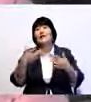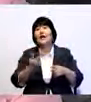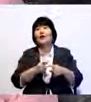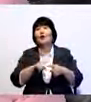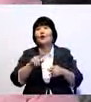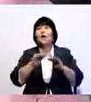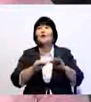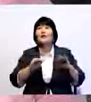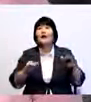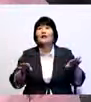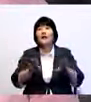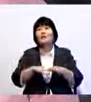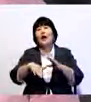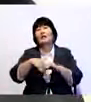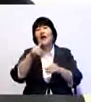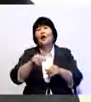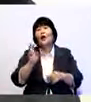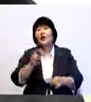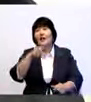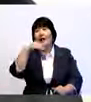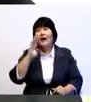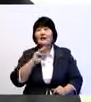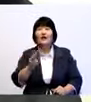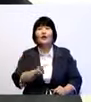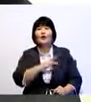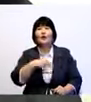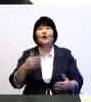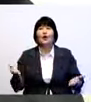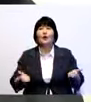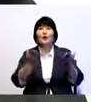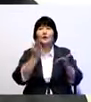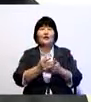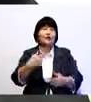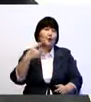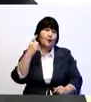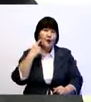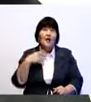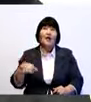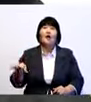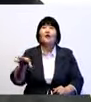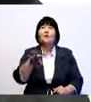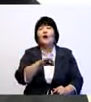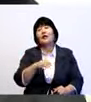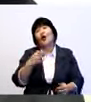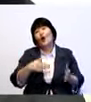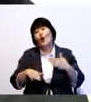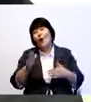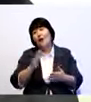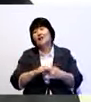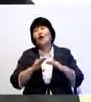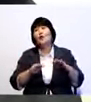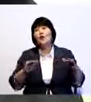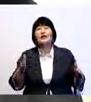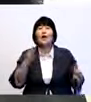осы балалармен сайлауға келген ата-аналардың да көңіл күйін көтеріп жатыр деп ойлаймын. Барлығы қуанышты,